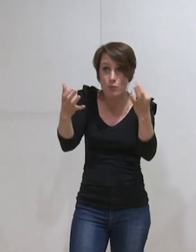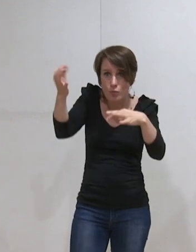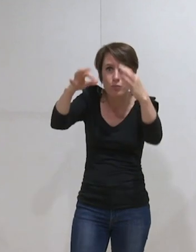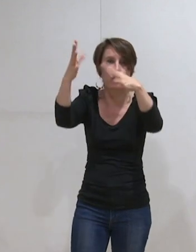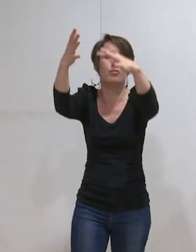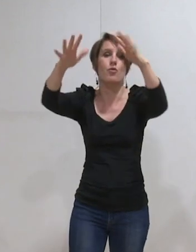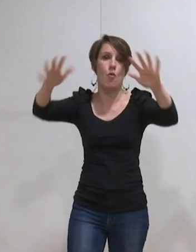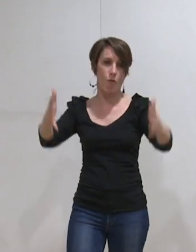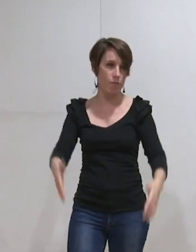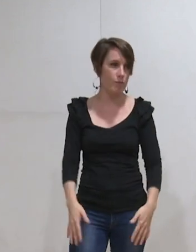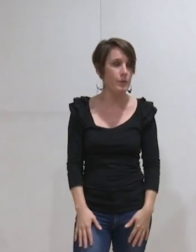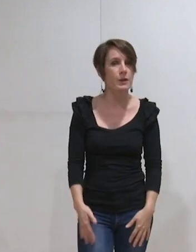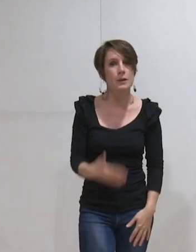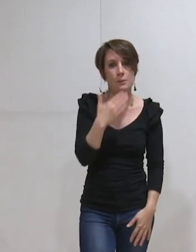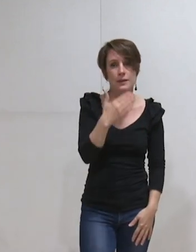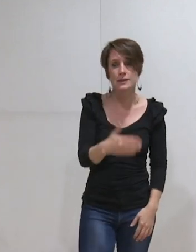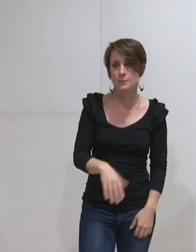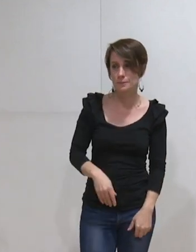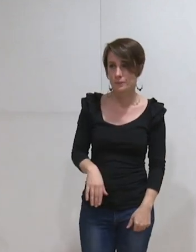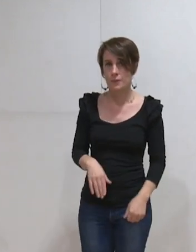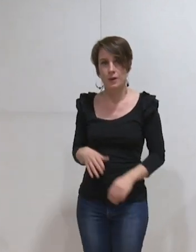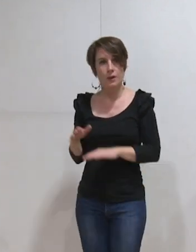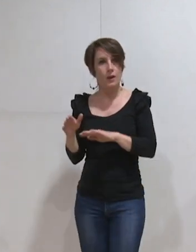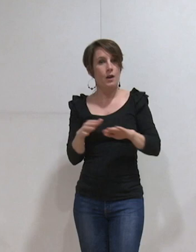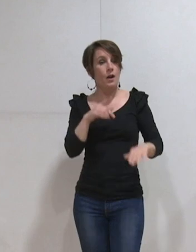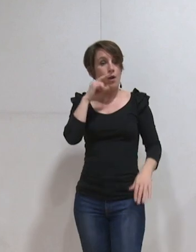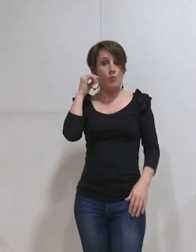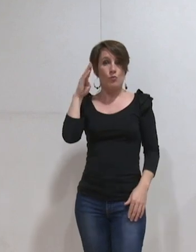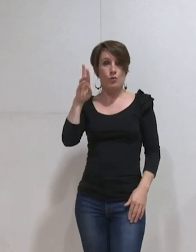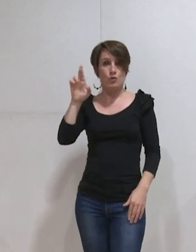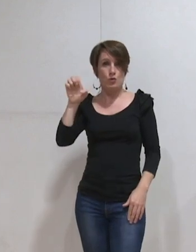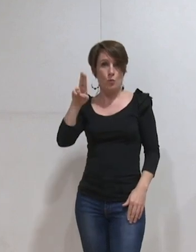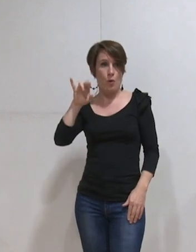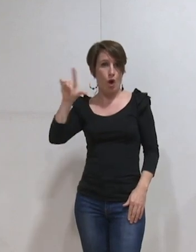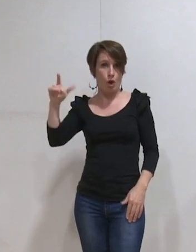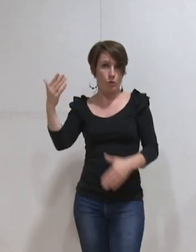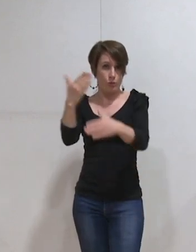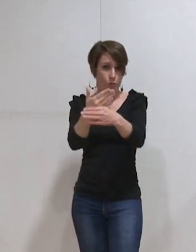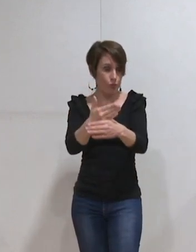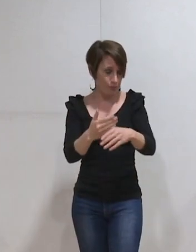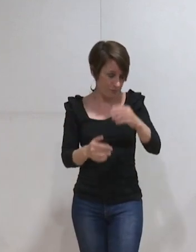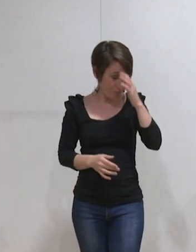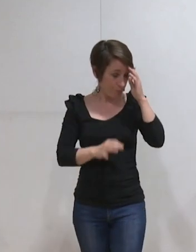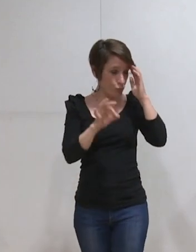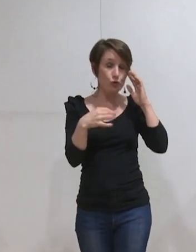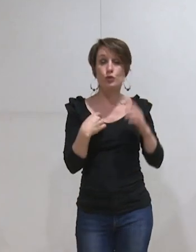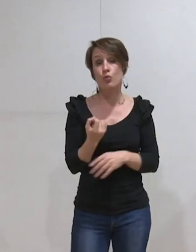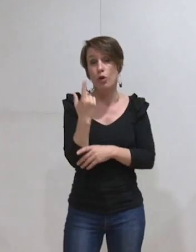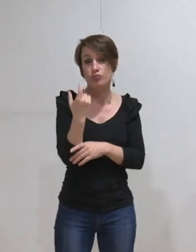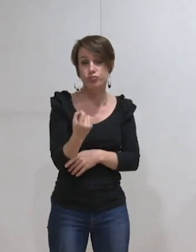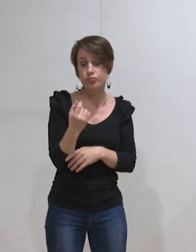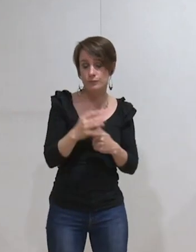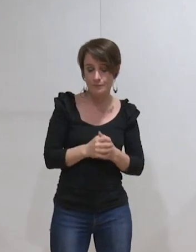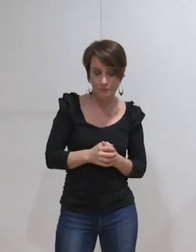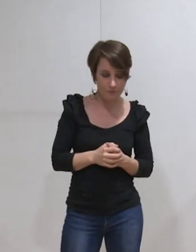merci les demandes de parole donc monsieur breu puis monsieur chamussi oui monsieur le Maire mes chers collègues très brièvement moi j'avais en tête